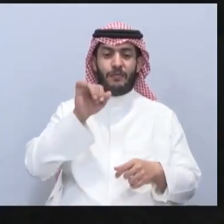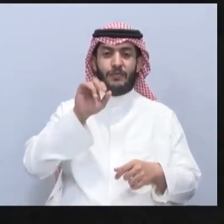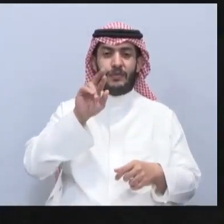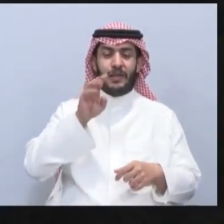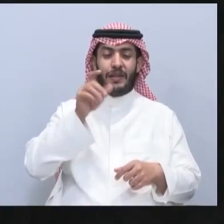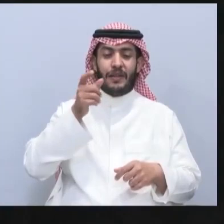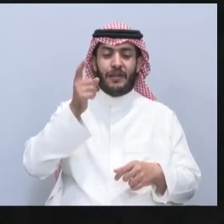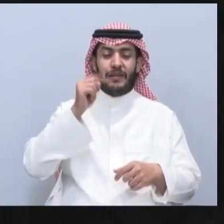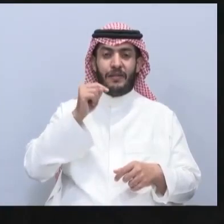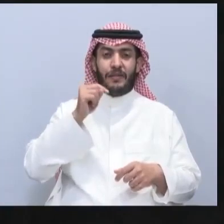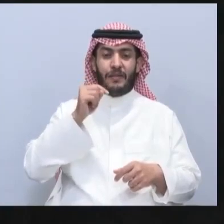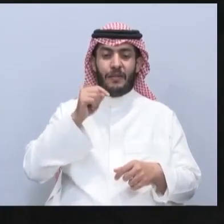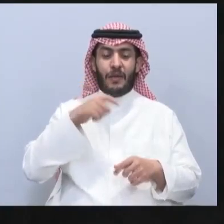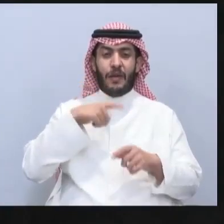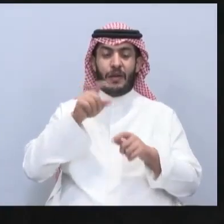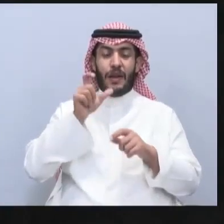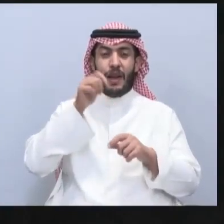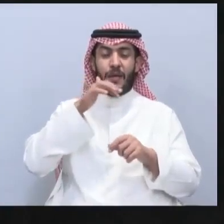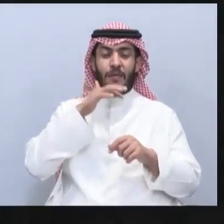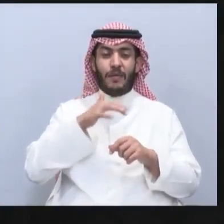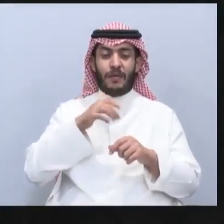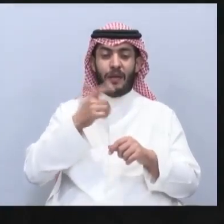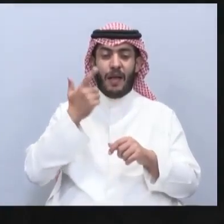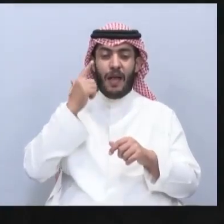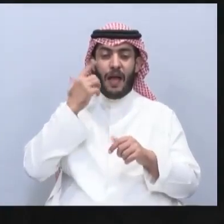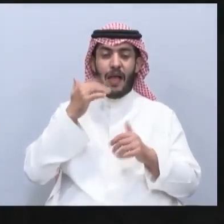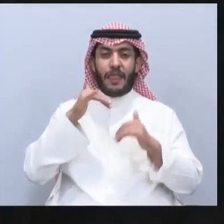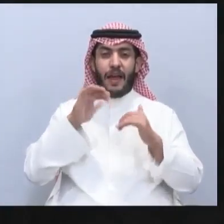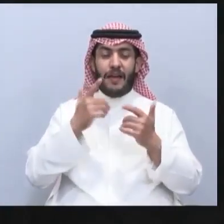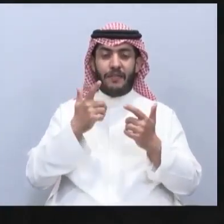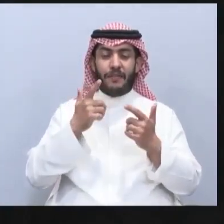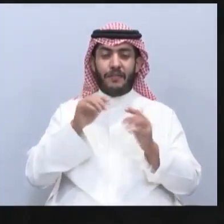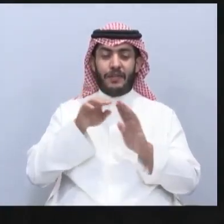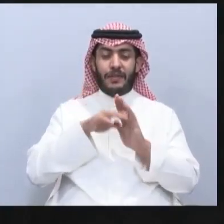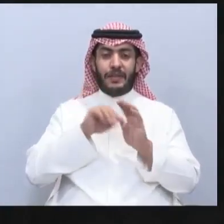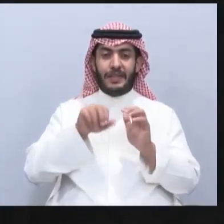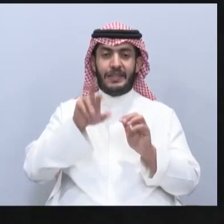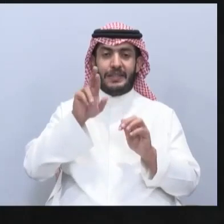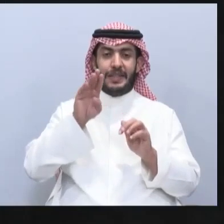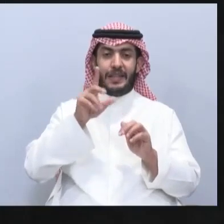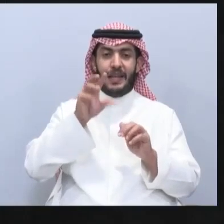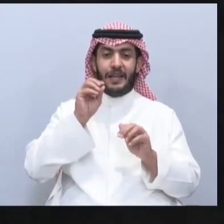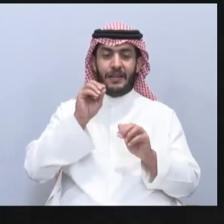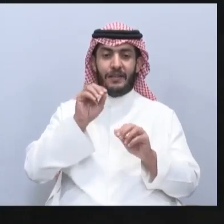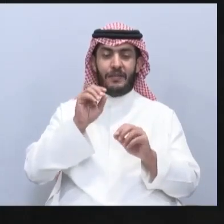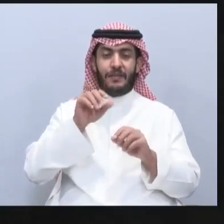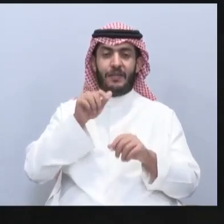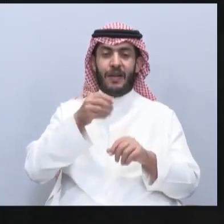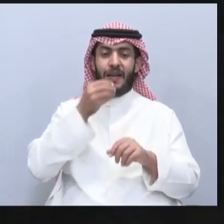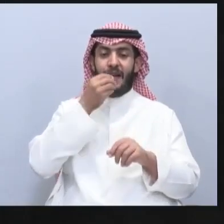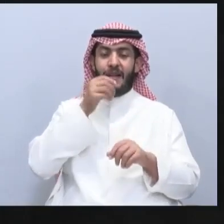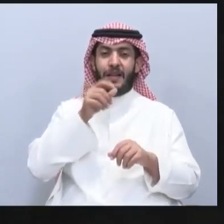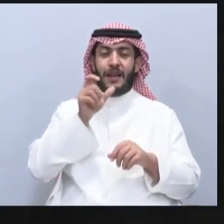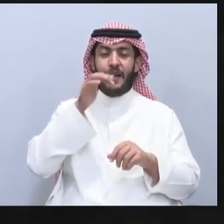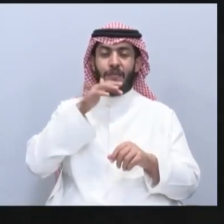وايضا هو صلى الله عليه وسلم كيف كان يتعامل مع هذه الزكاه النبي صلى الله عليه